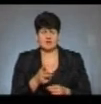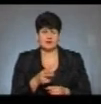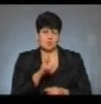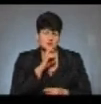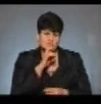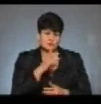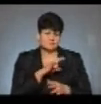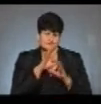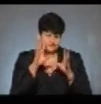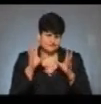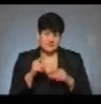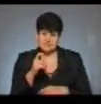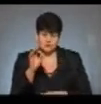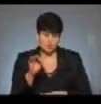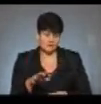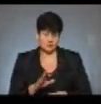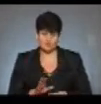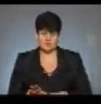це взагалі 100%.